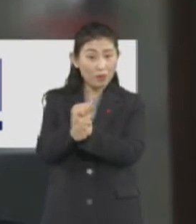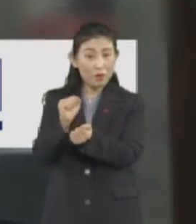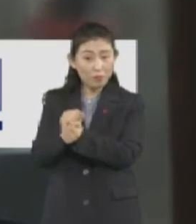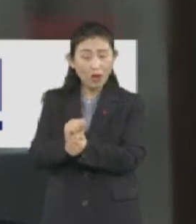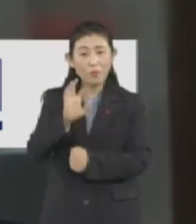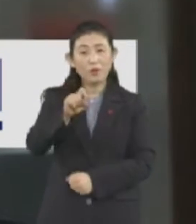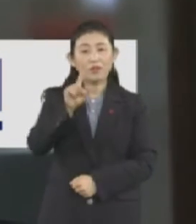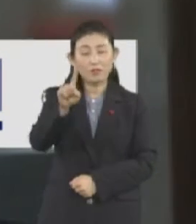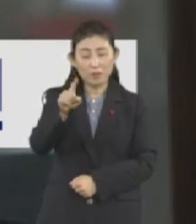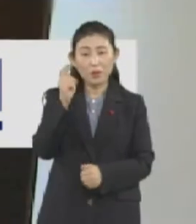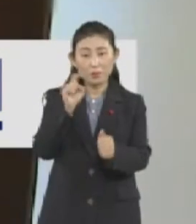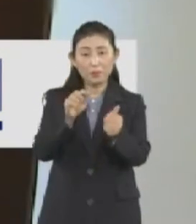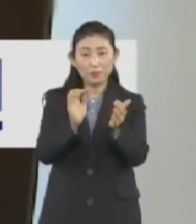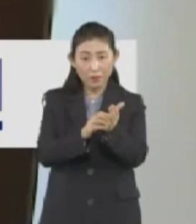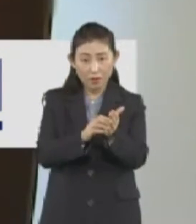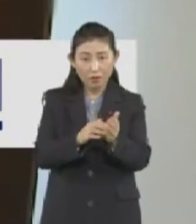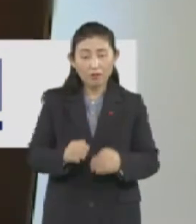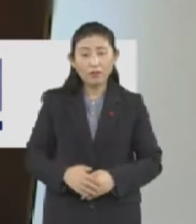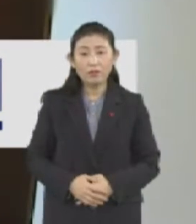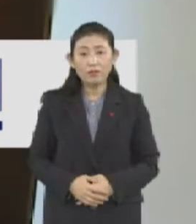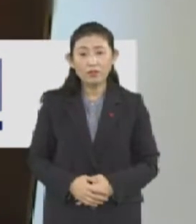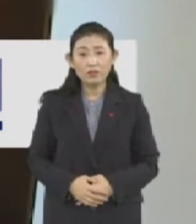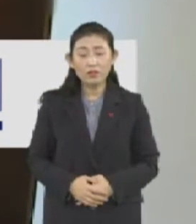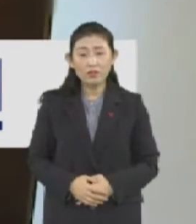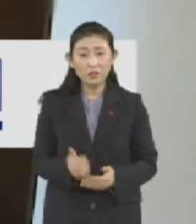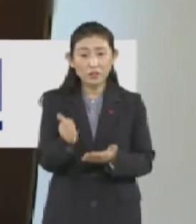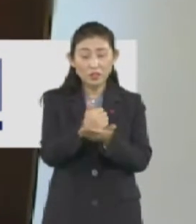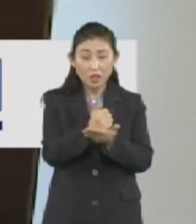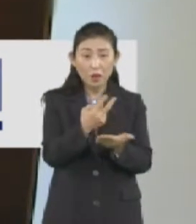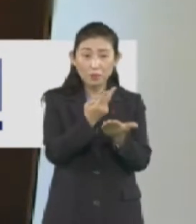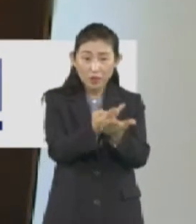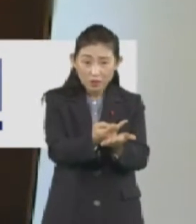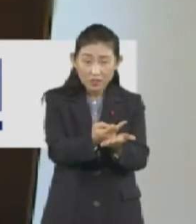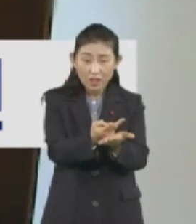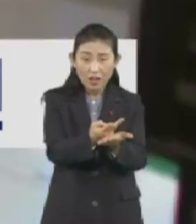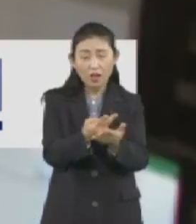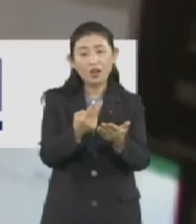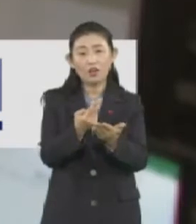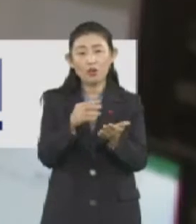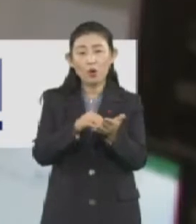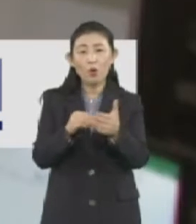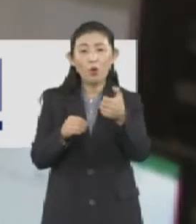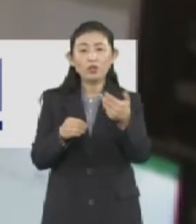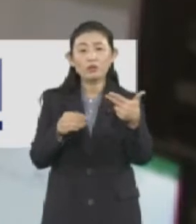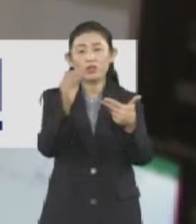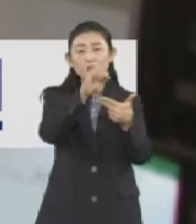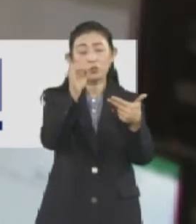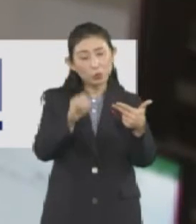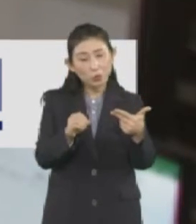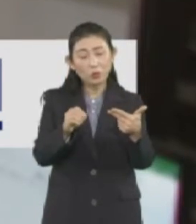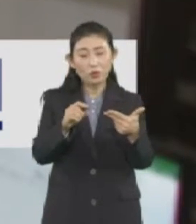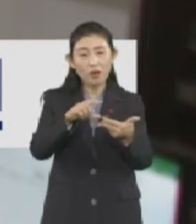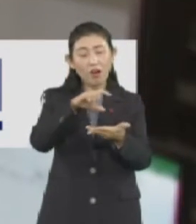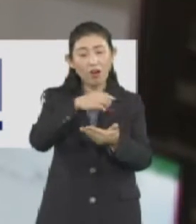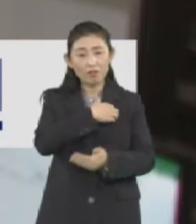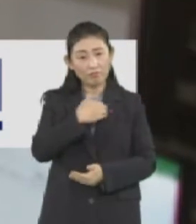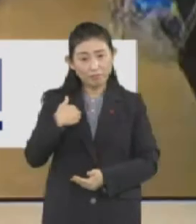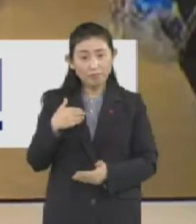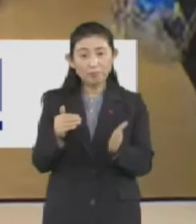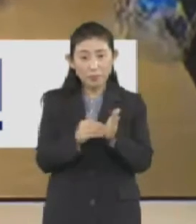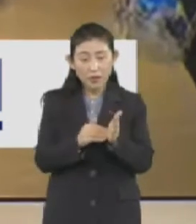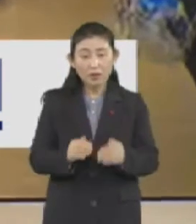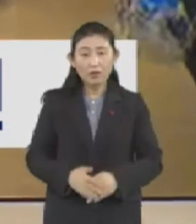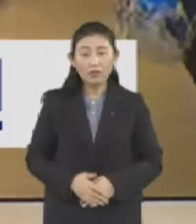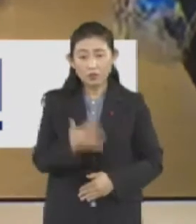41명의 확진 제가 추가된 가운데 위증 중경상 가동률은 57% 때로 안정세를 회복했습니다